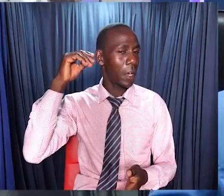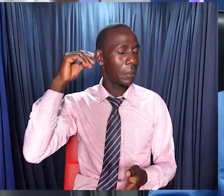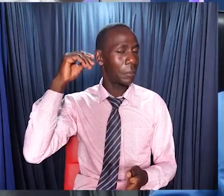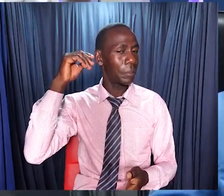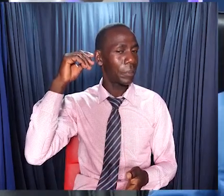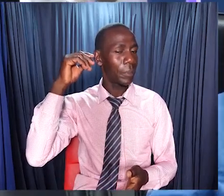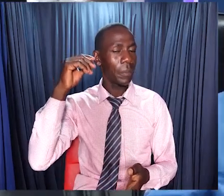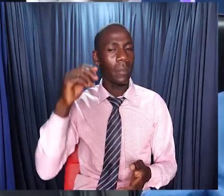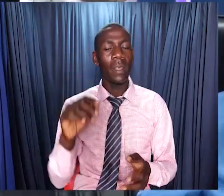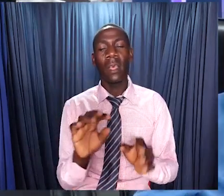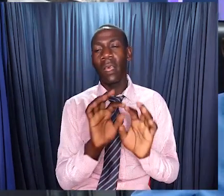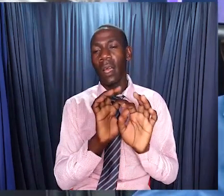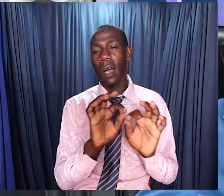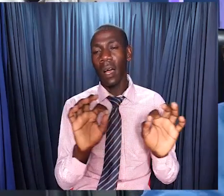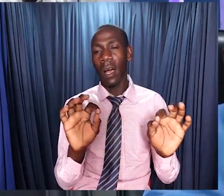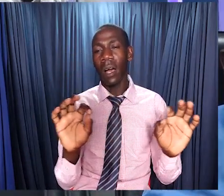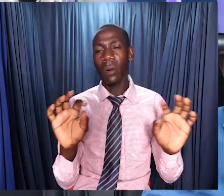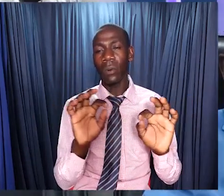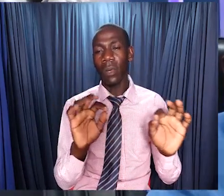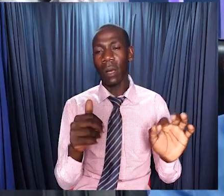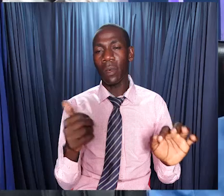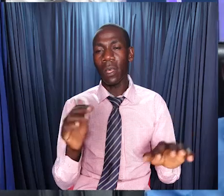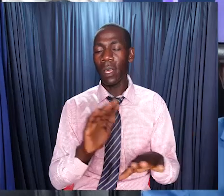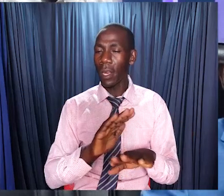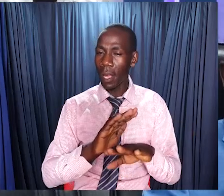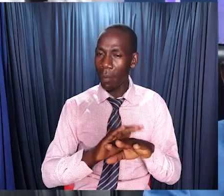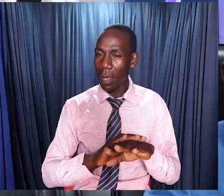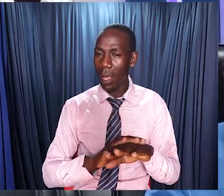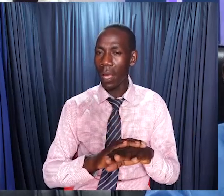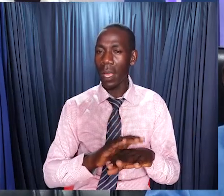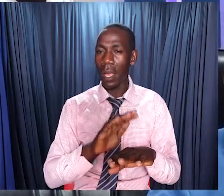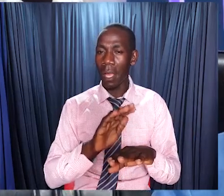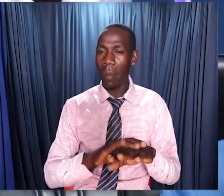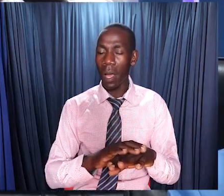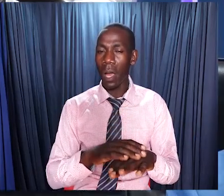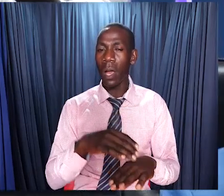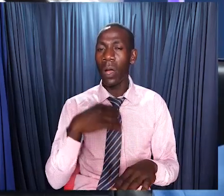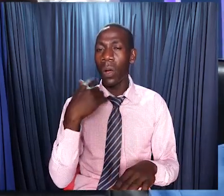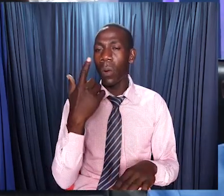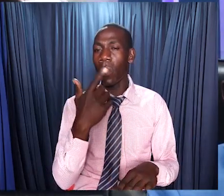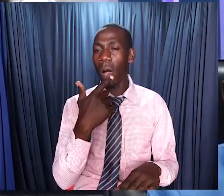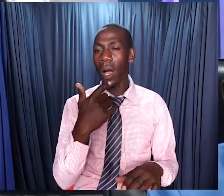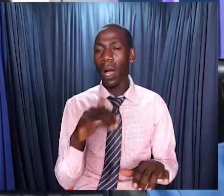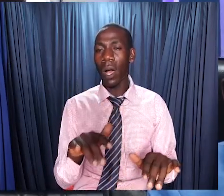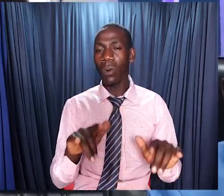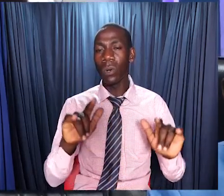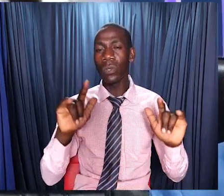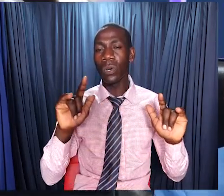uliyasikia. Hakuna mwingine mwema. Hakuna mwingine mwema.